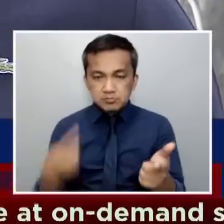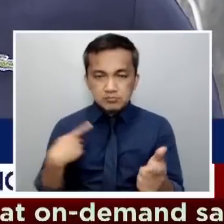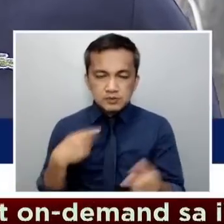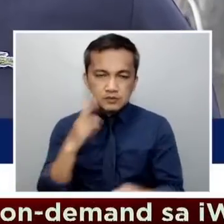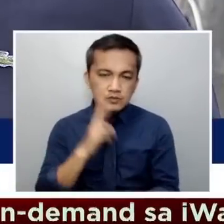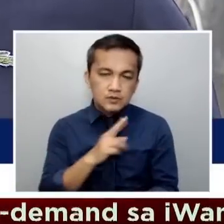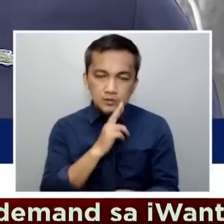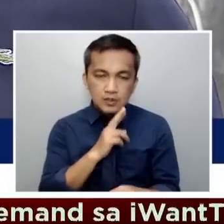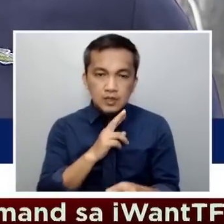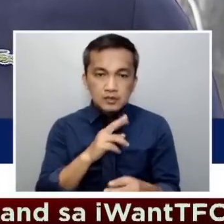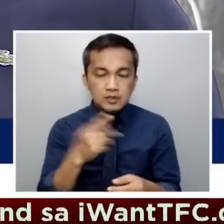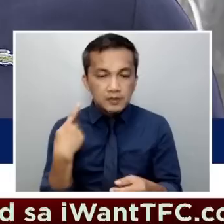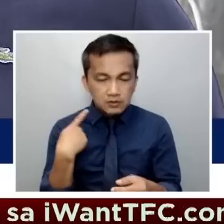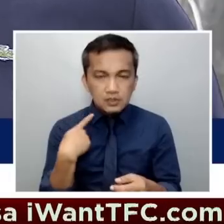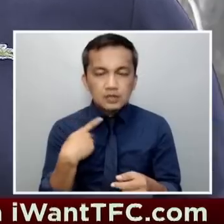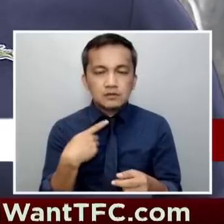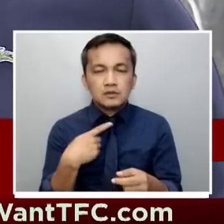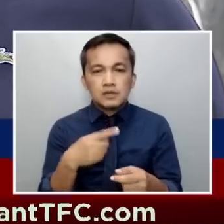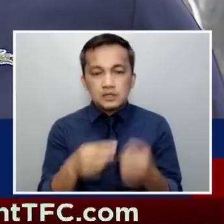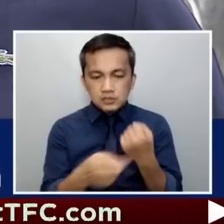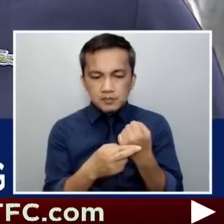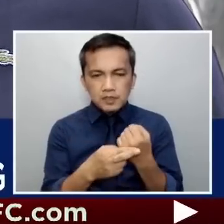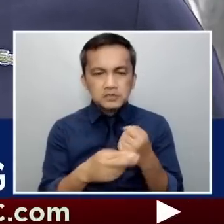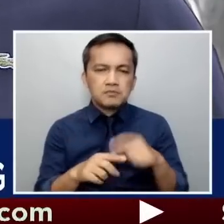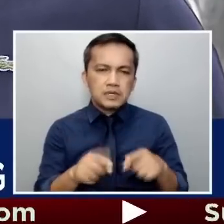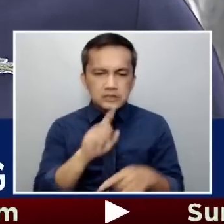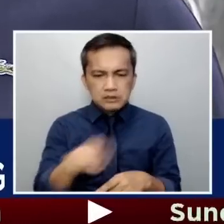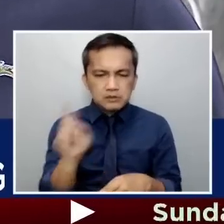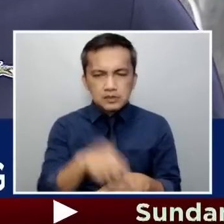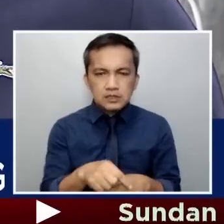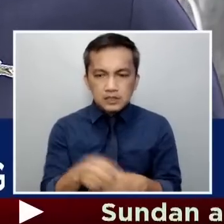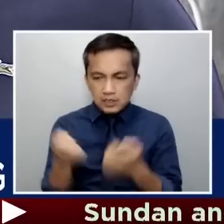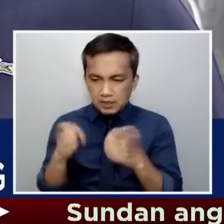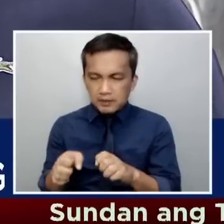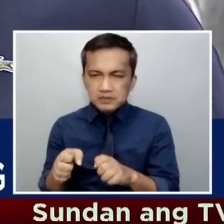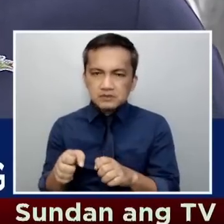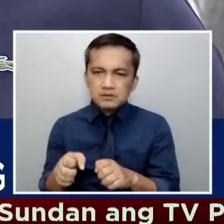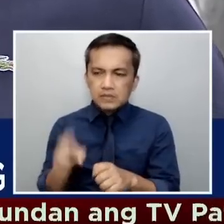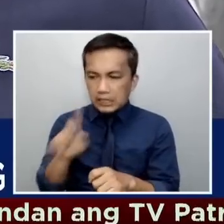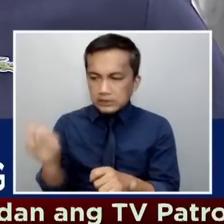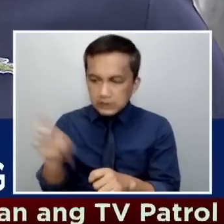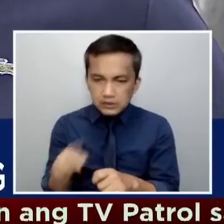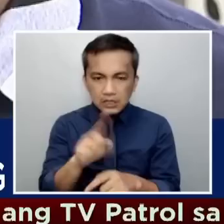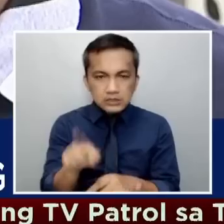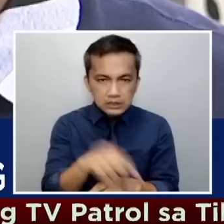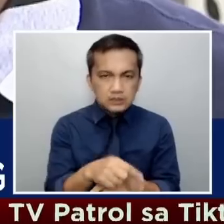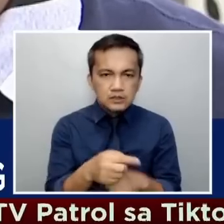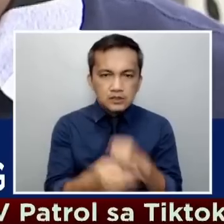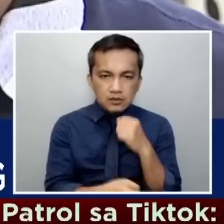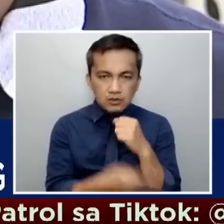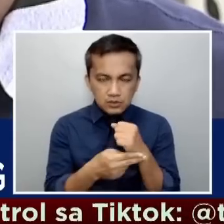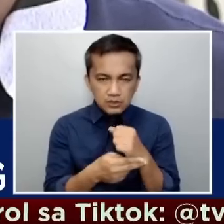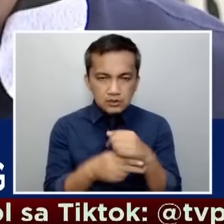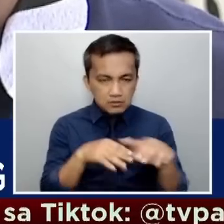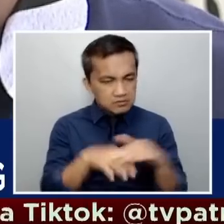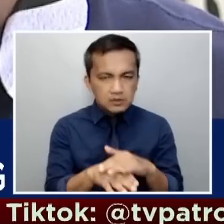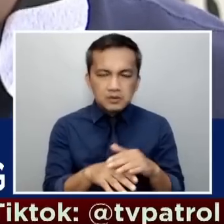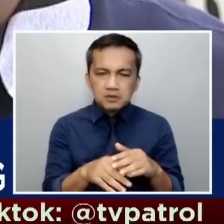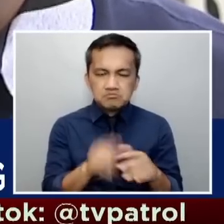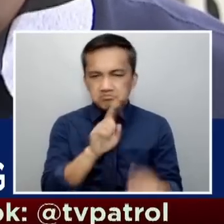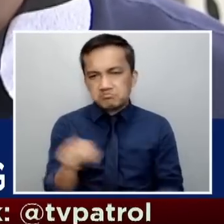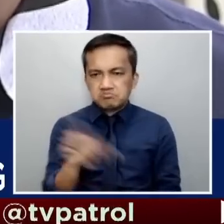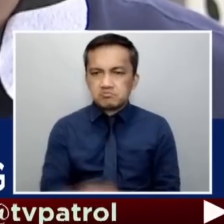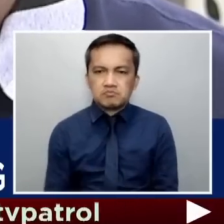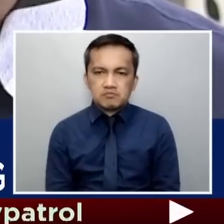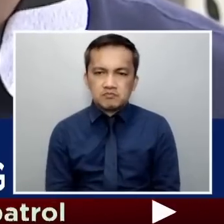na pero nag-cancel na po. May mga events po, mga cancel din po yung events. Tsaka po mga hotel accommodations. Gusto po namin